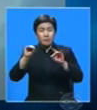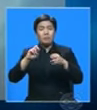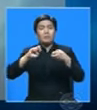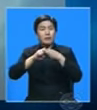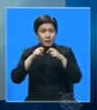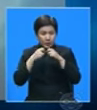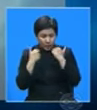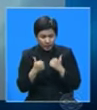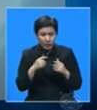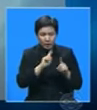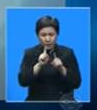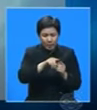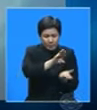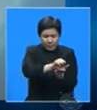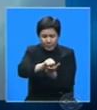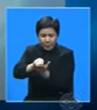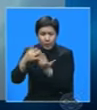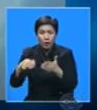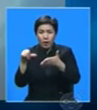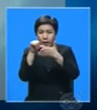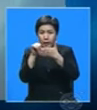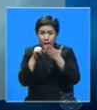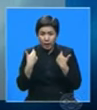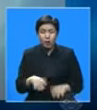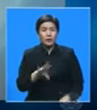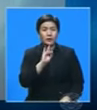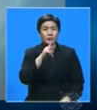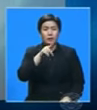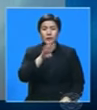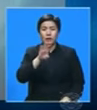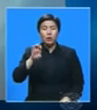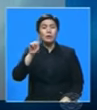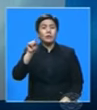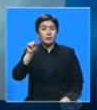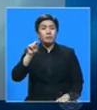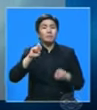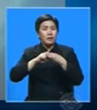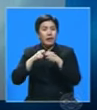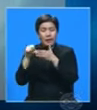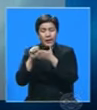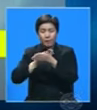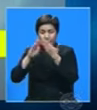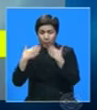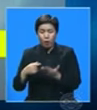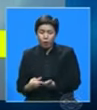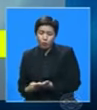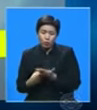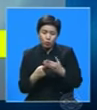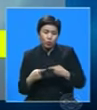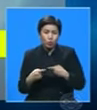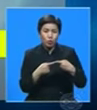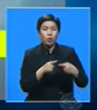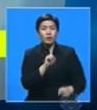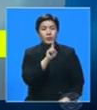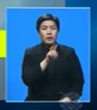นกับที่ปลัดสำนักนายกรวบรวมมานะครับได้แก้ไขในพื้นที่ไปแล้ว 7,420 ปัญหาแล้วก็ส่งต่อให้ศูนย์ดำรงธรรม 1,460 ปัญห